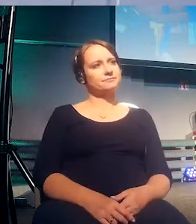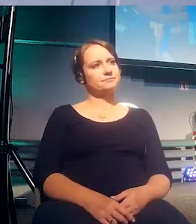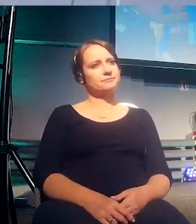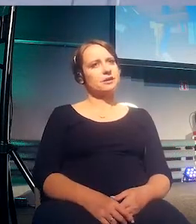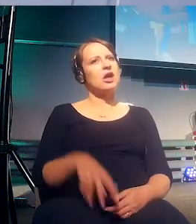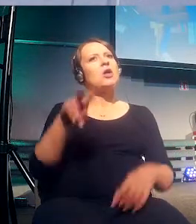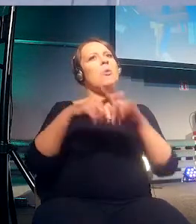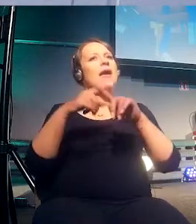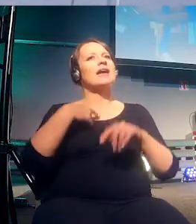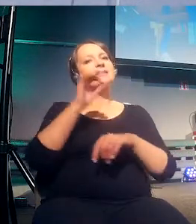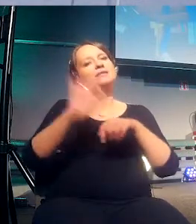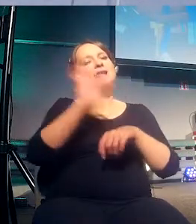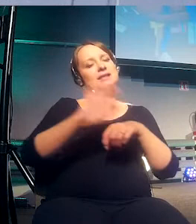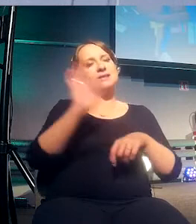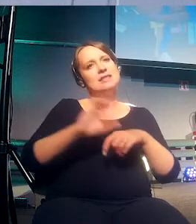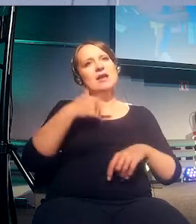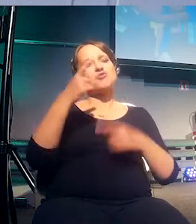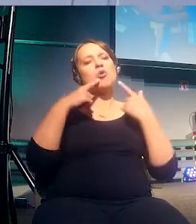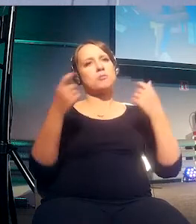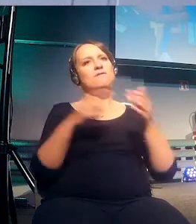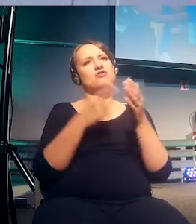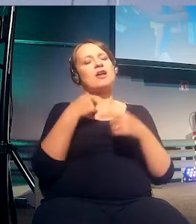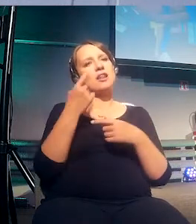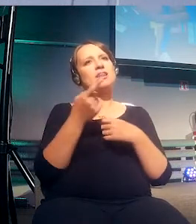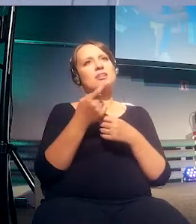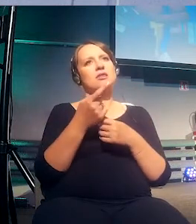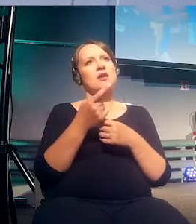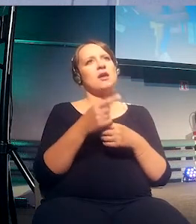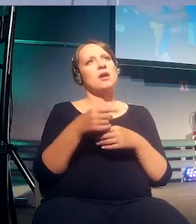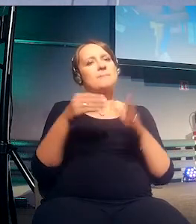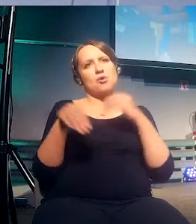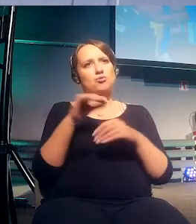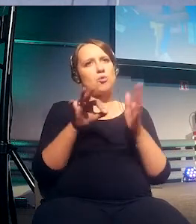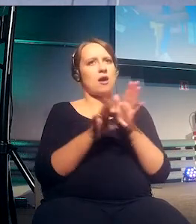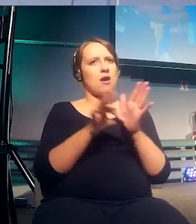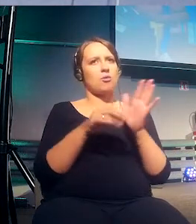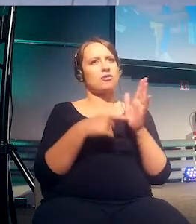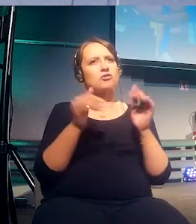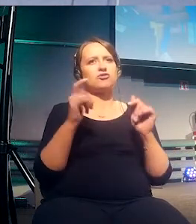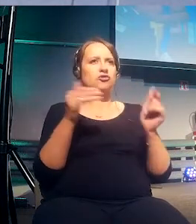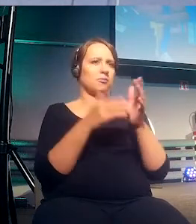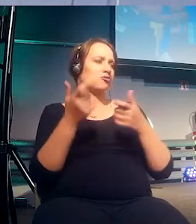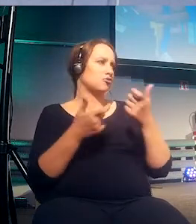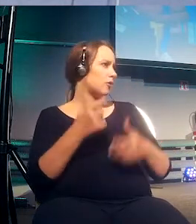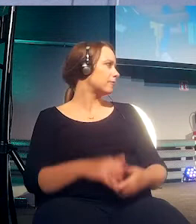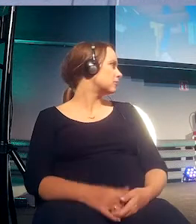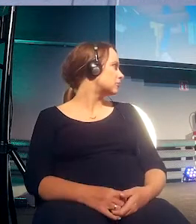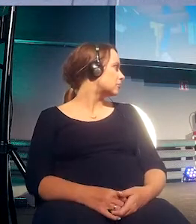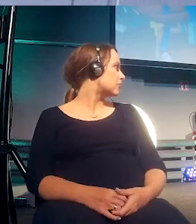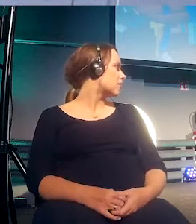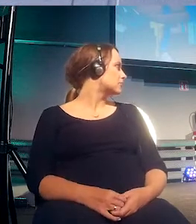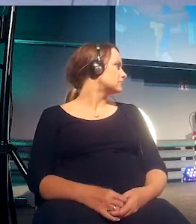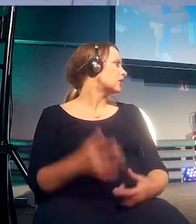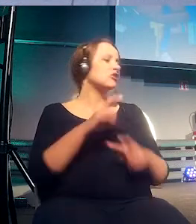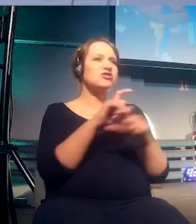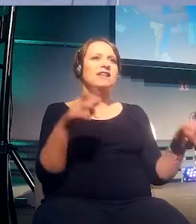designerzy, odpowiedzialni za fragment w ogóle danego produktu, mamy tutaj zrobić, kiedy jakby czasu jest mało, a design